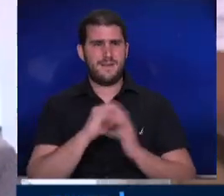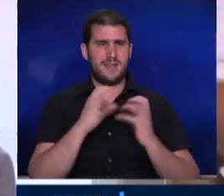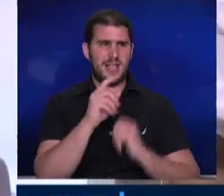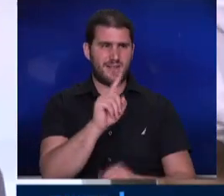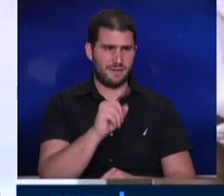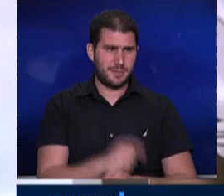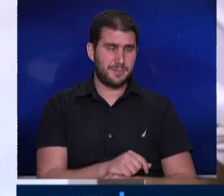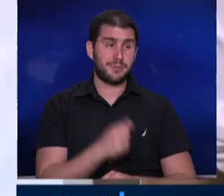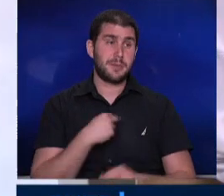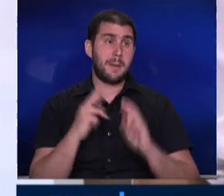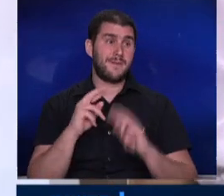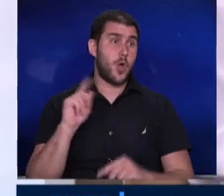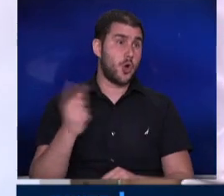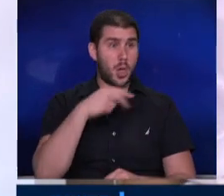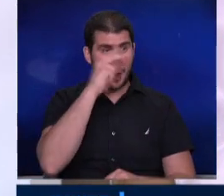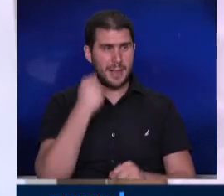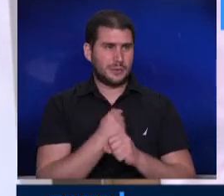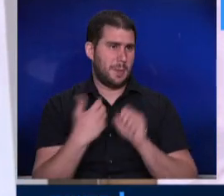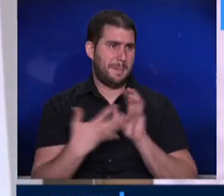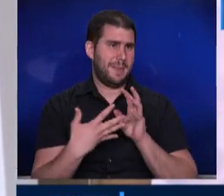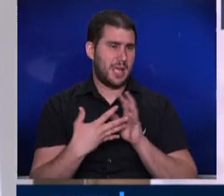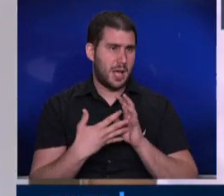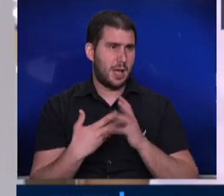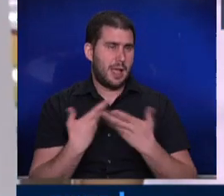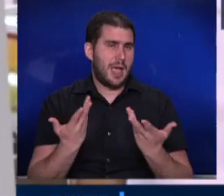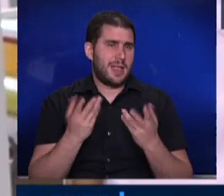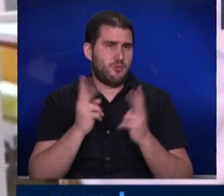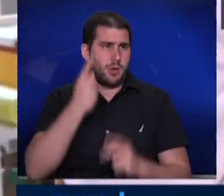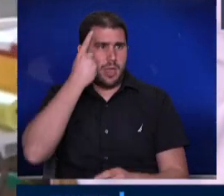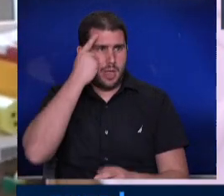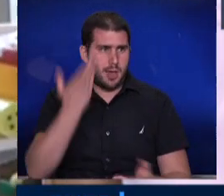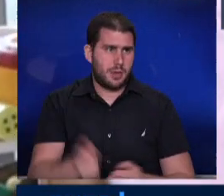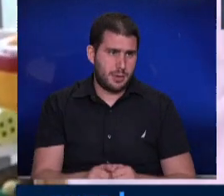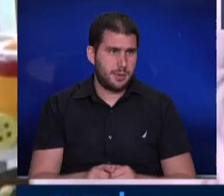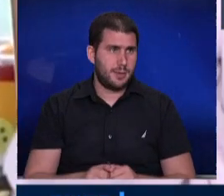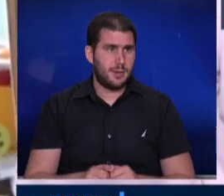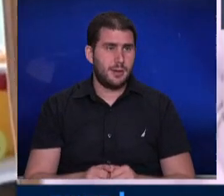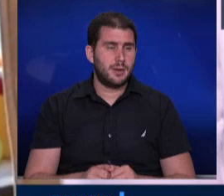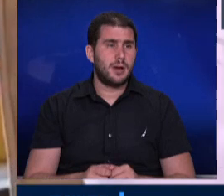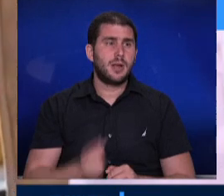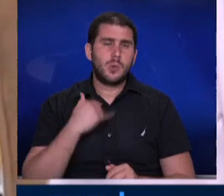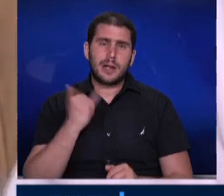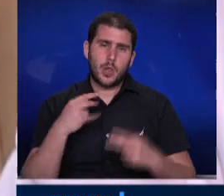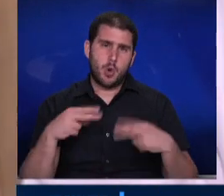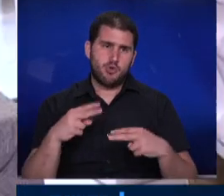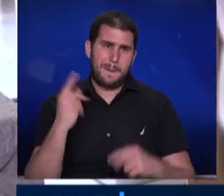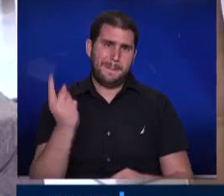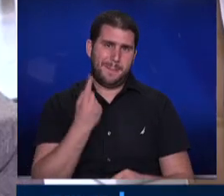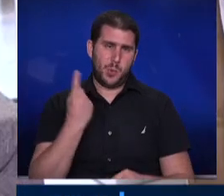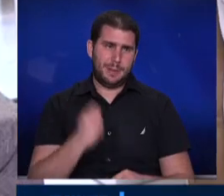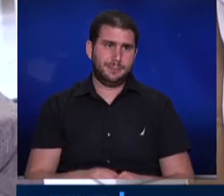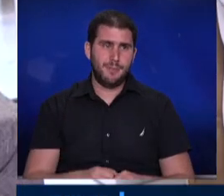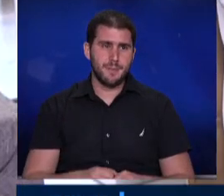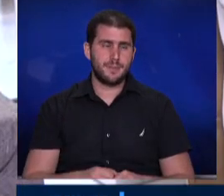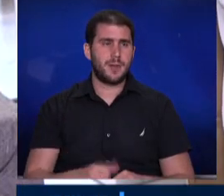אנחנו מקווים שכל ההורים יעשו את הבדיקות, אין לנו דרך לדעת. אנחנו כן חוששים מבידודים.